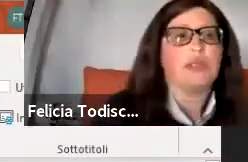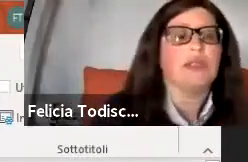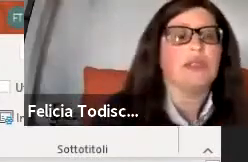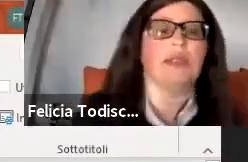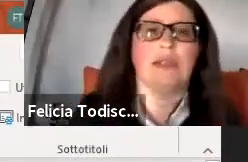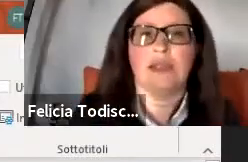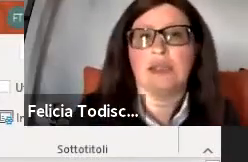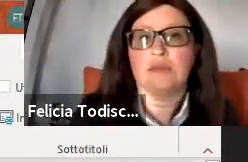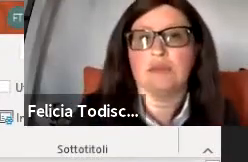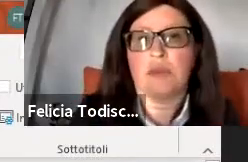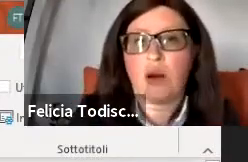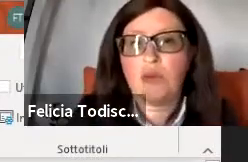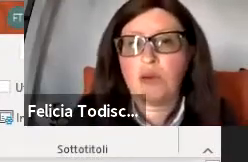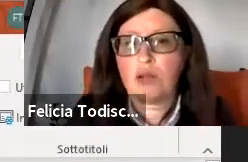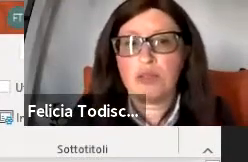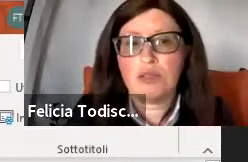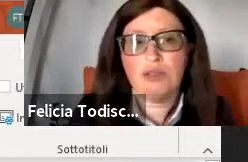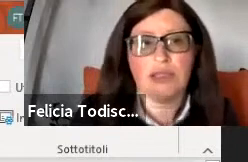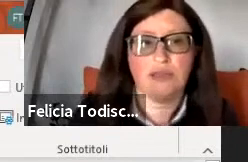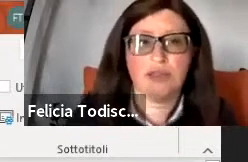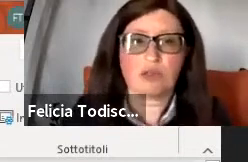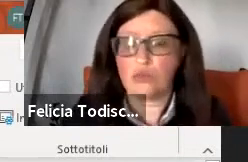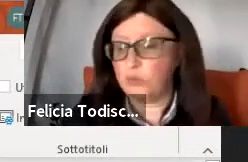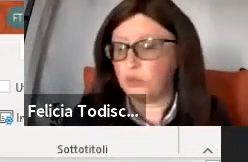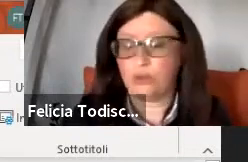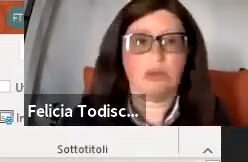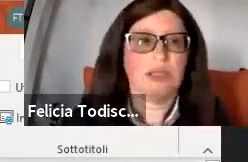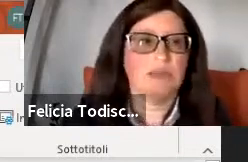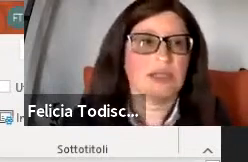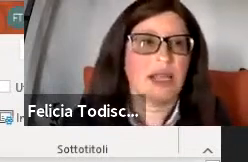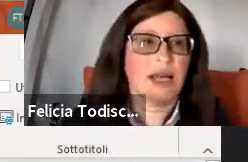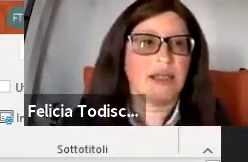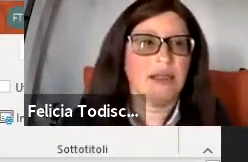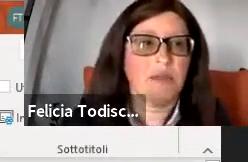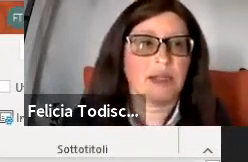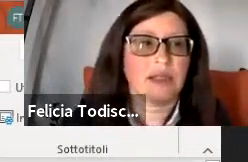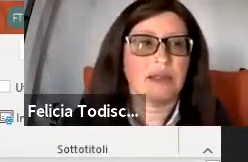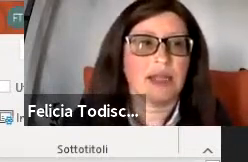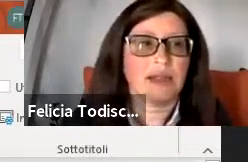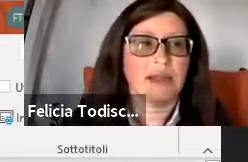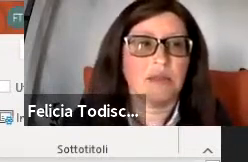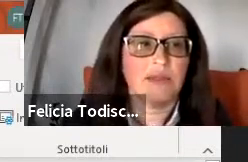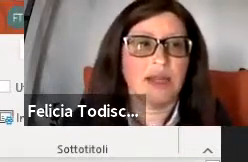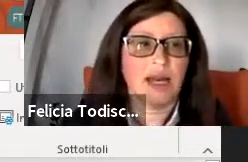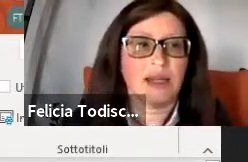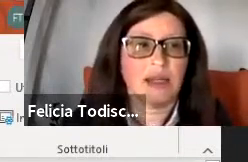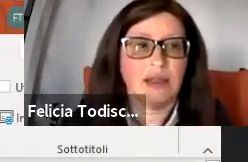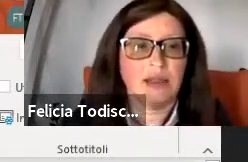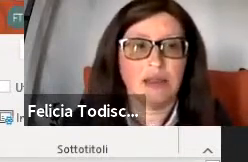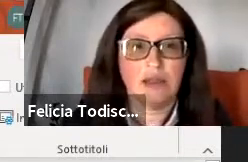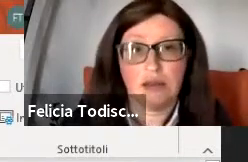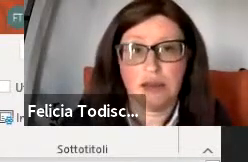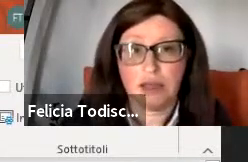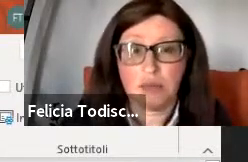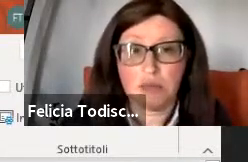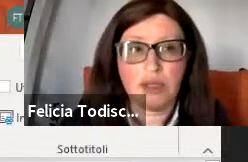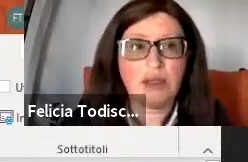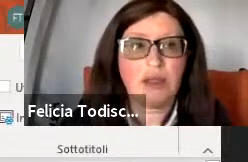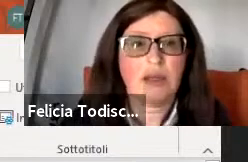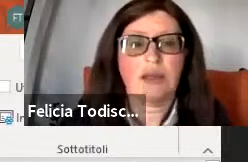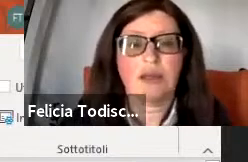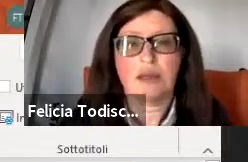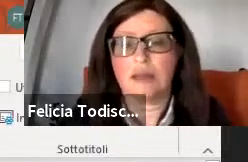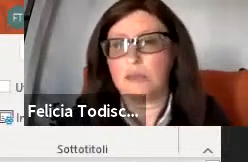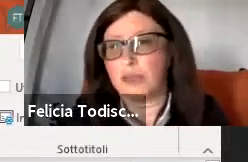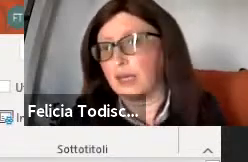Buongiorno a tutti, provo a condividere fin da subito le mie slide per tentare di abbreviare i